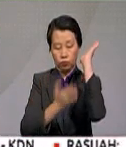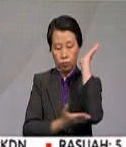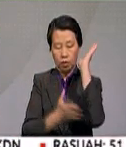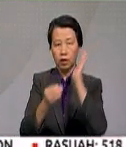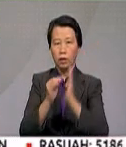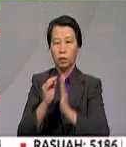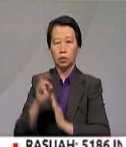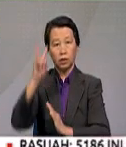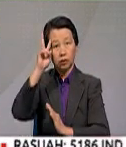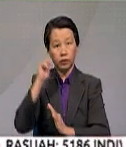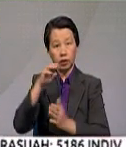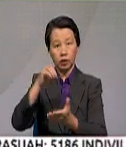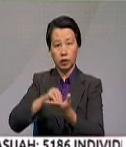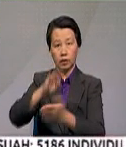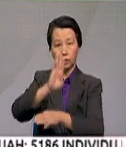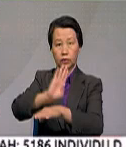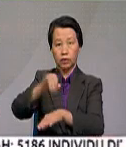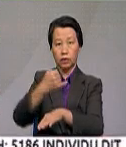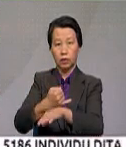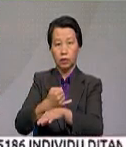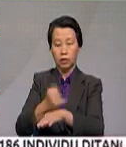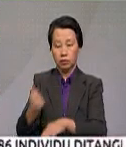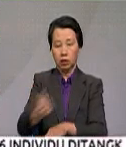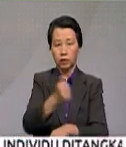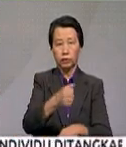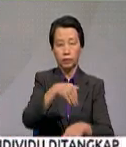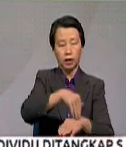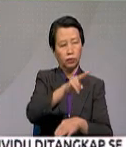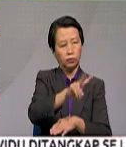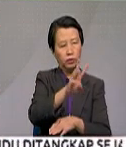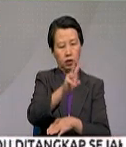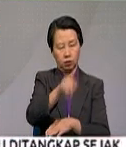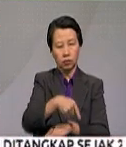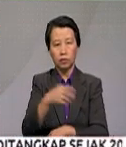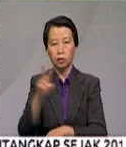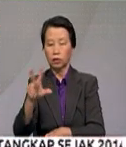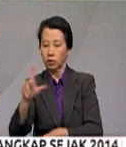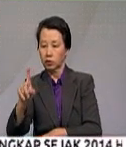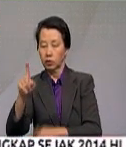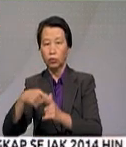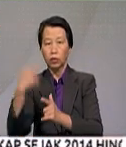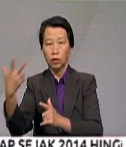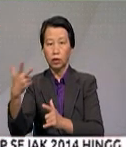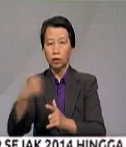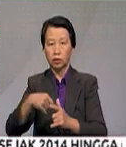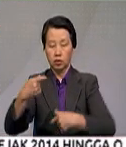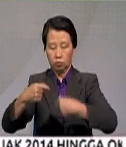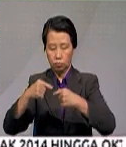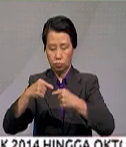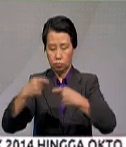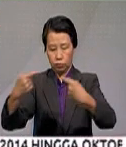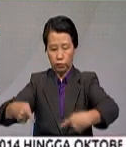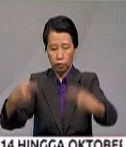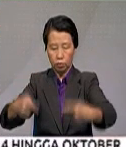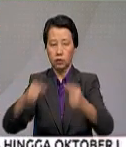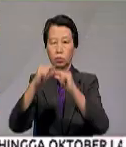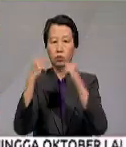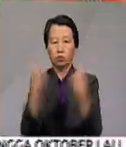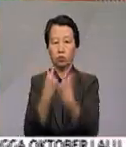Vietnam di stadium nasional Bukit Jalil masing-masing pada 26 dan 31 Mac dalam saingan kumpulan